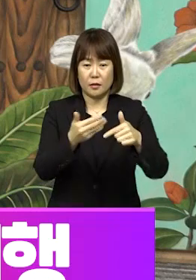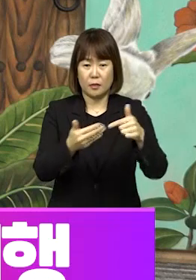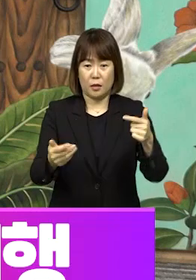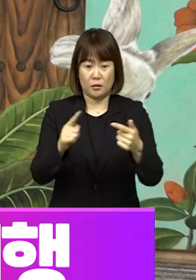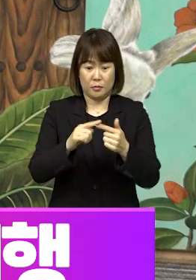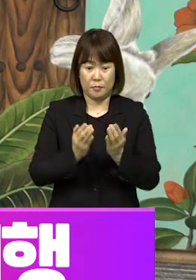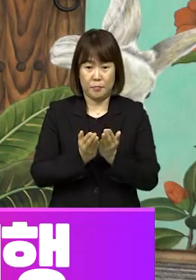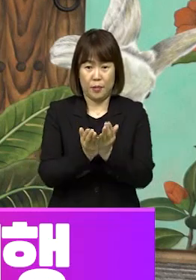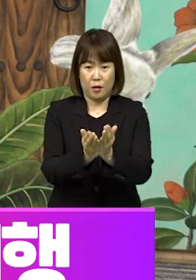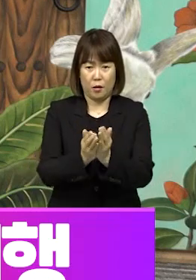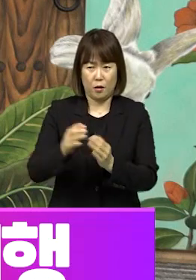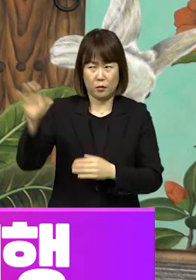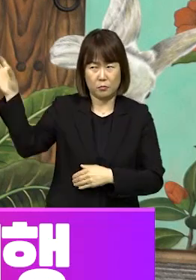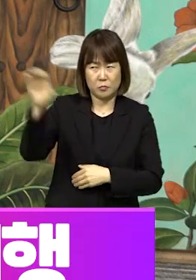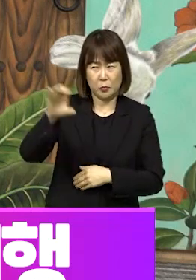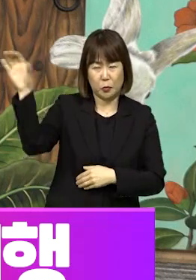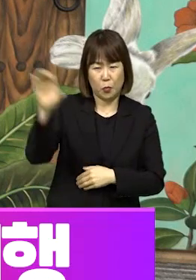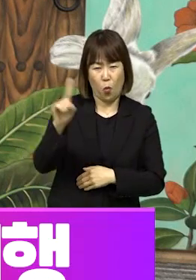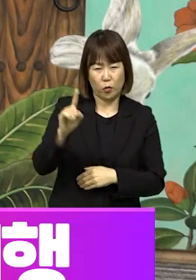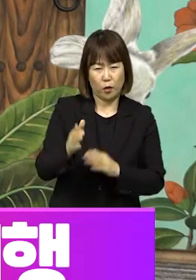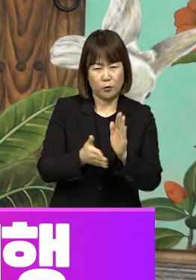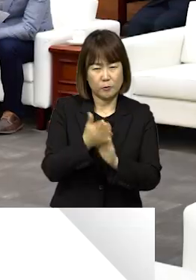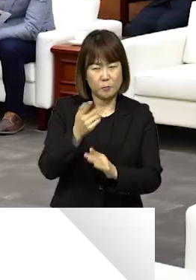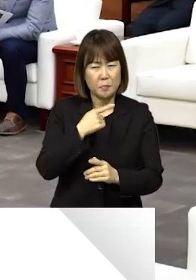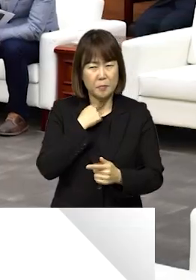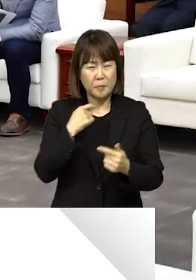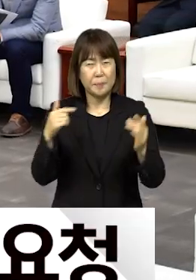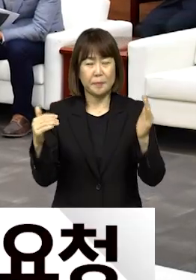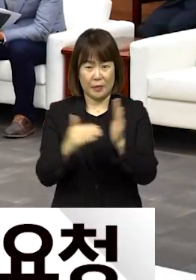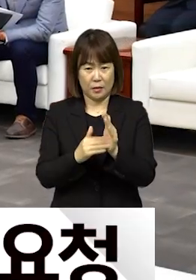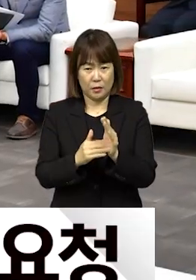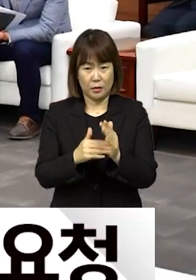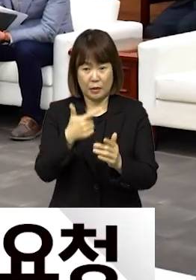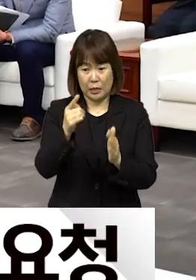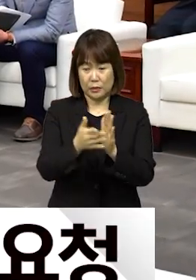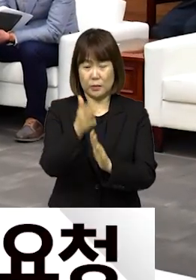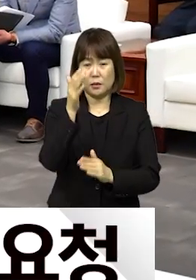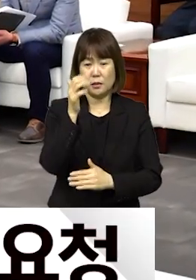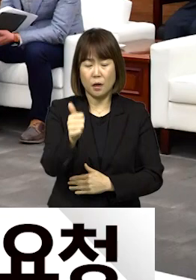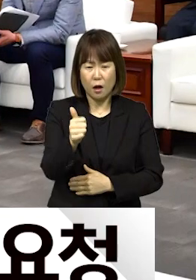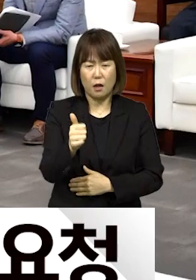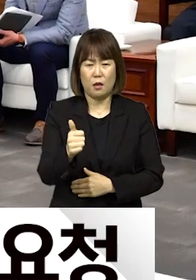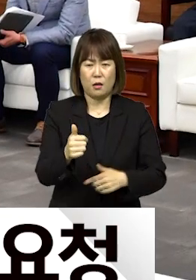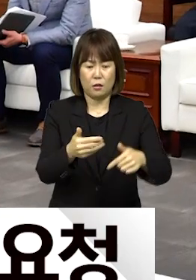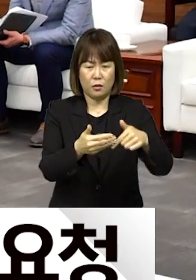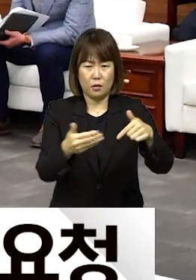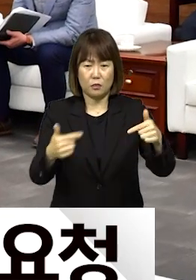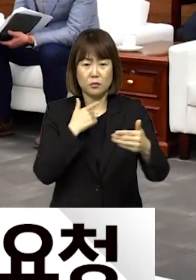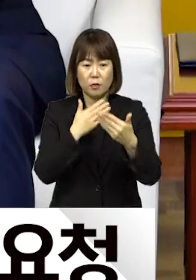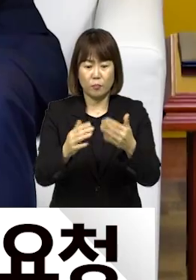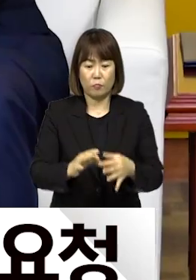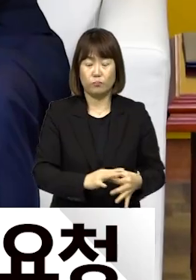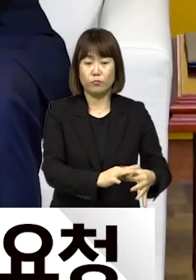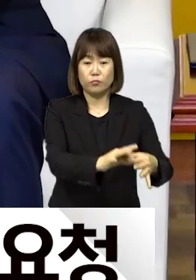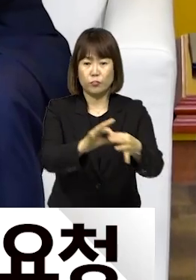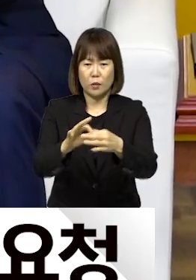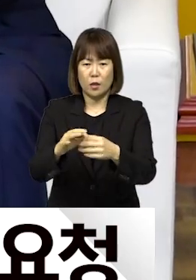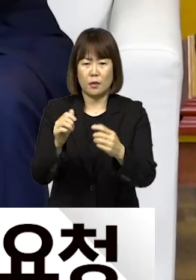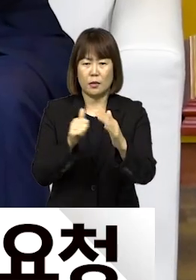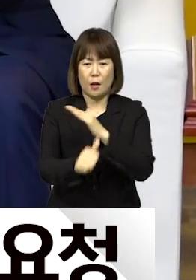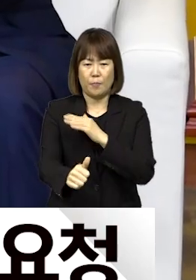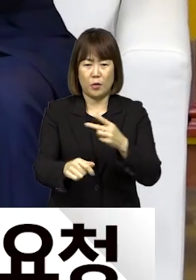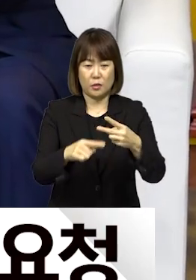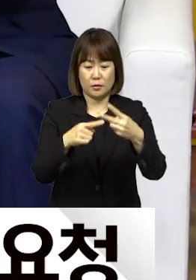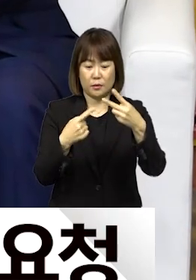낙동강 생태탐방선 벤치마킹을 시행했습니다 나동현 양산시장은 낙동강 협의체를 대표해 지난 1일